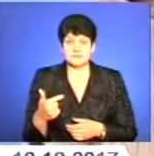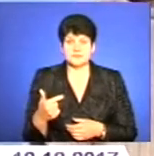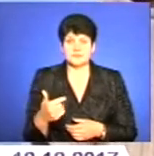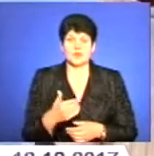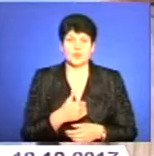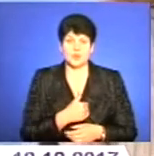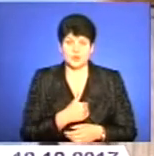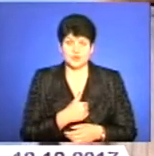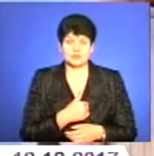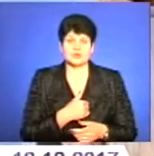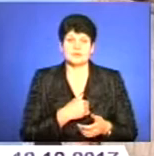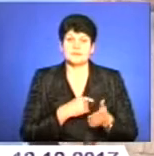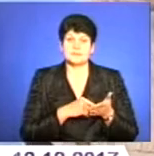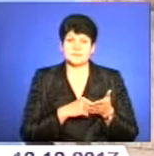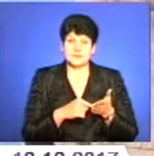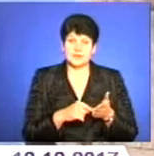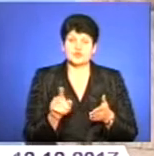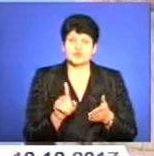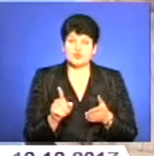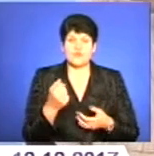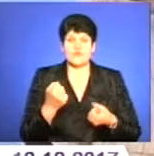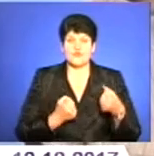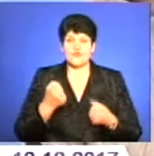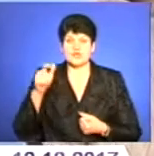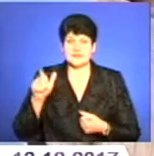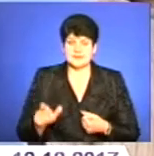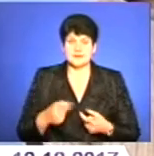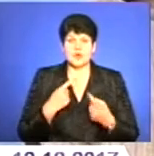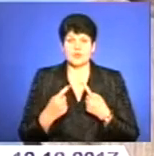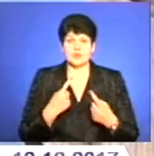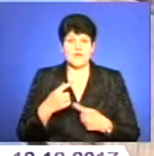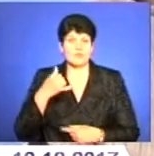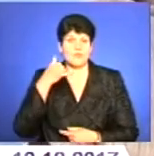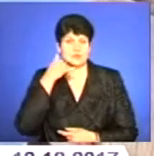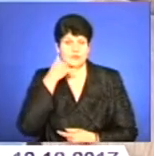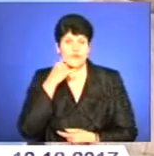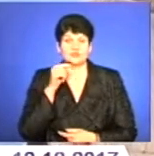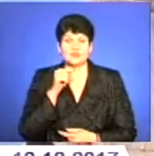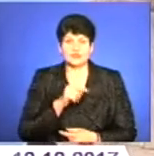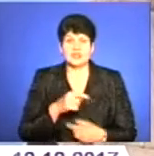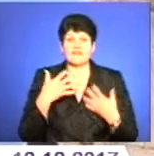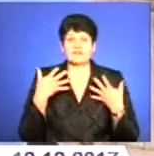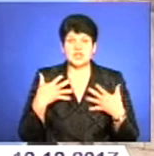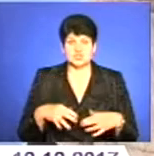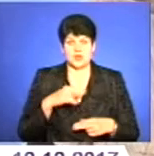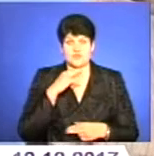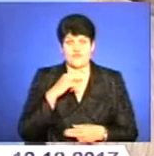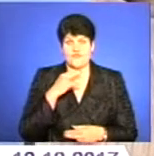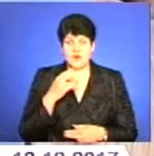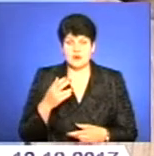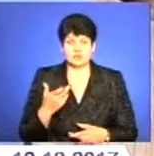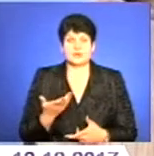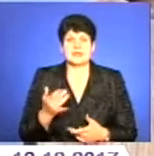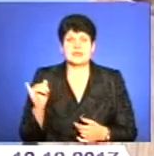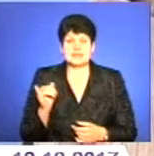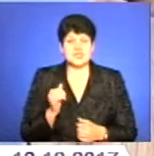Хочемо зазначити, що водії, які розмовляють по телефону, вони втрачають пильність, увагу, і